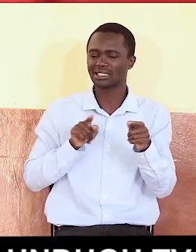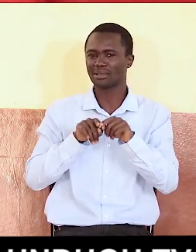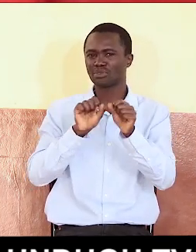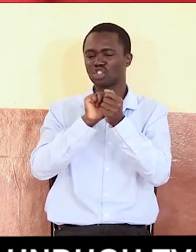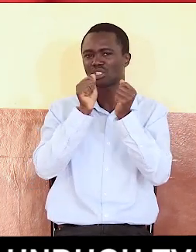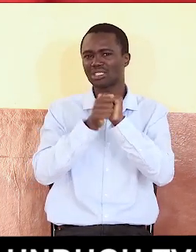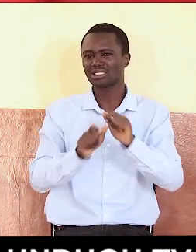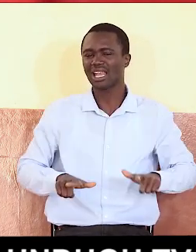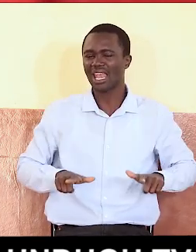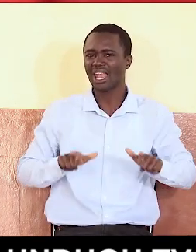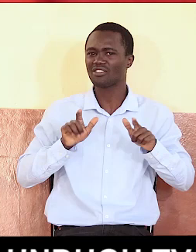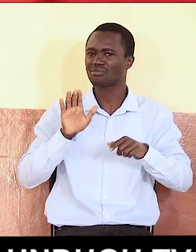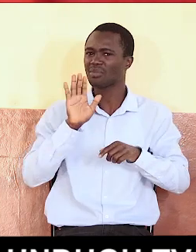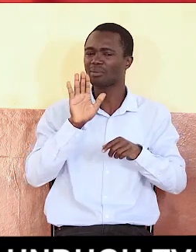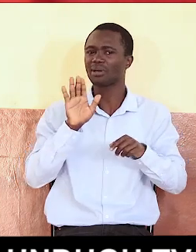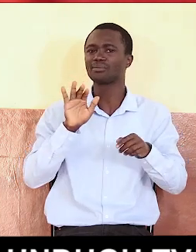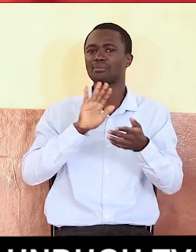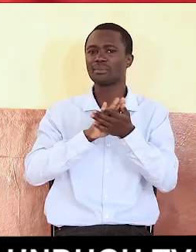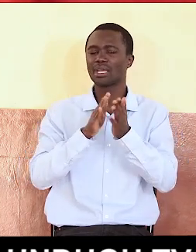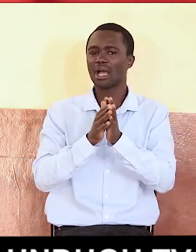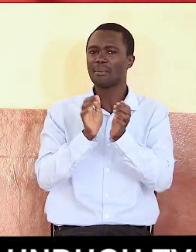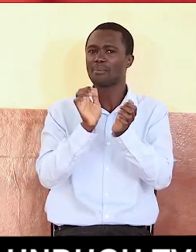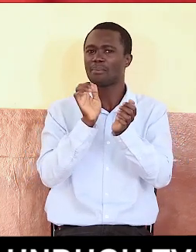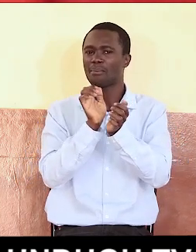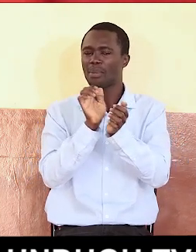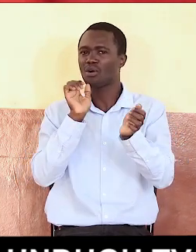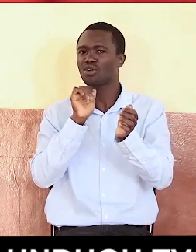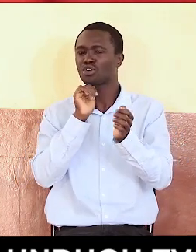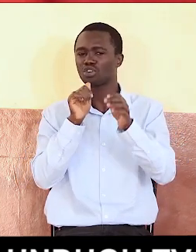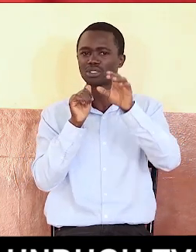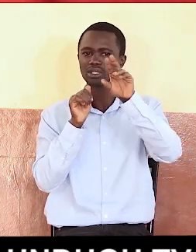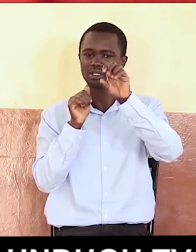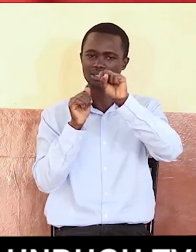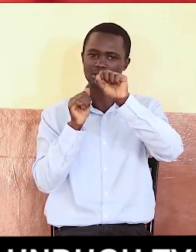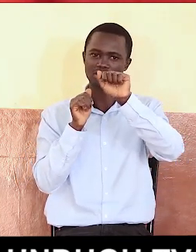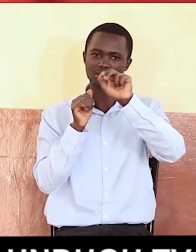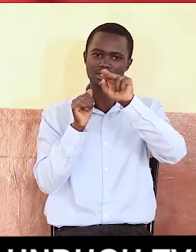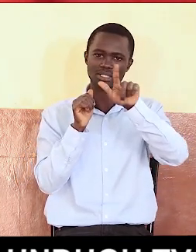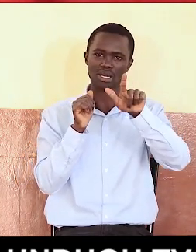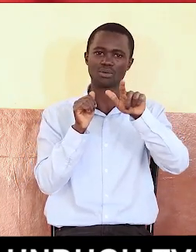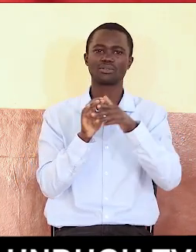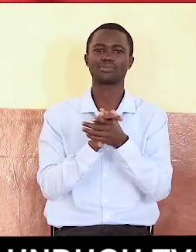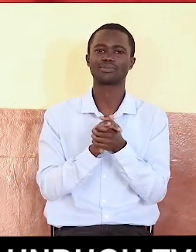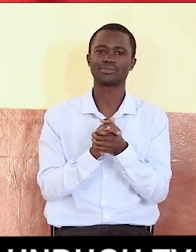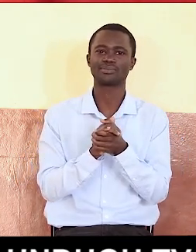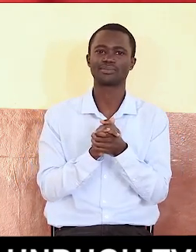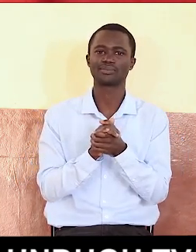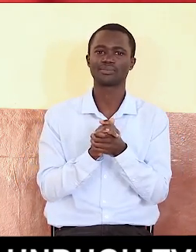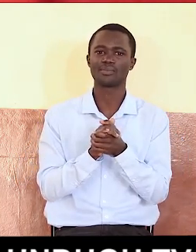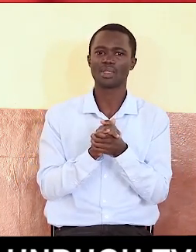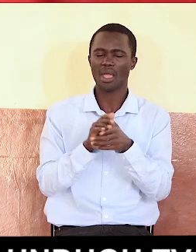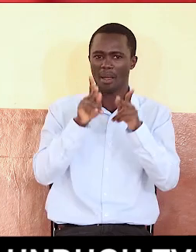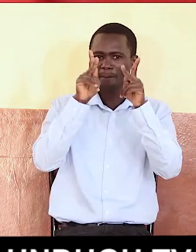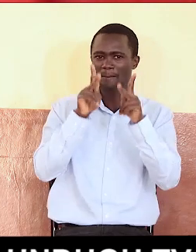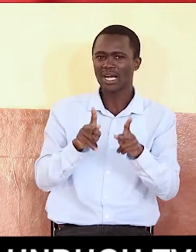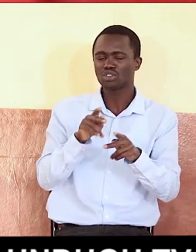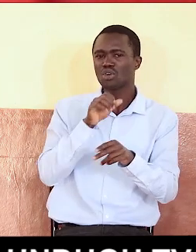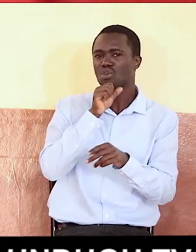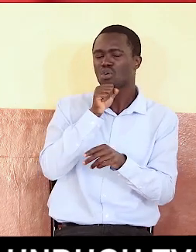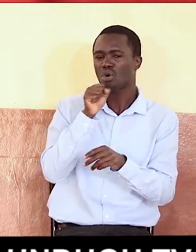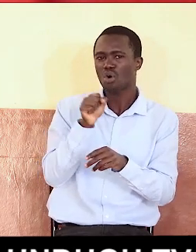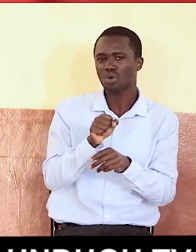yake na akawa Paulo badala ya Sauli. Utu wa kale ni